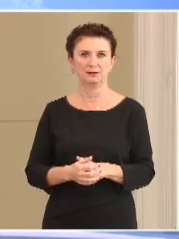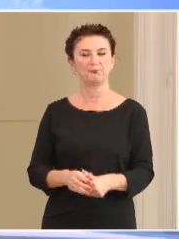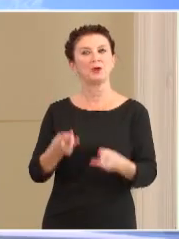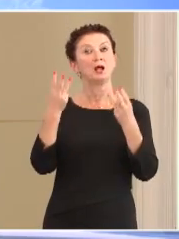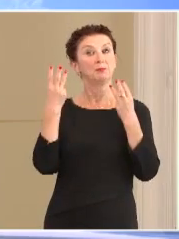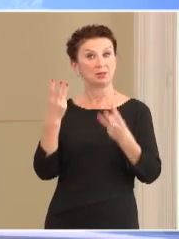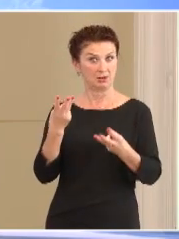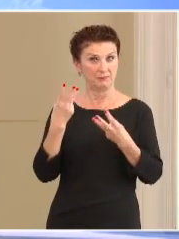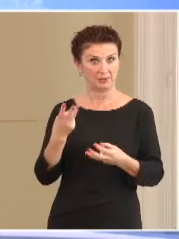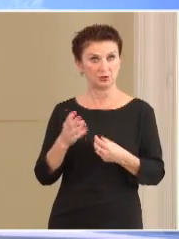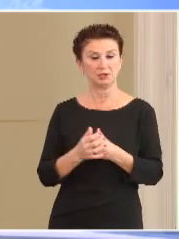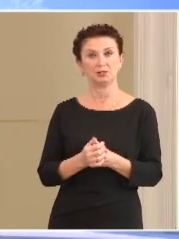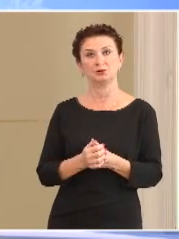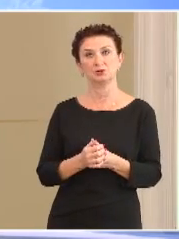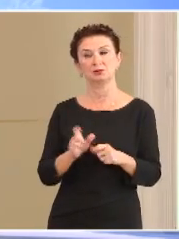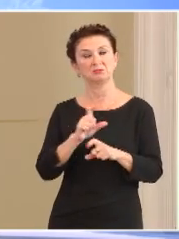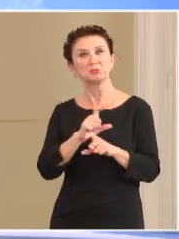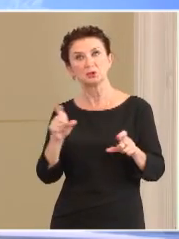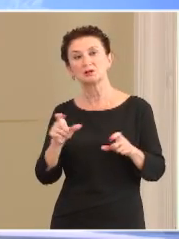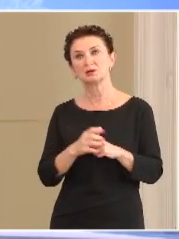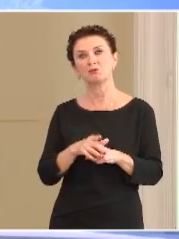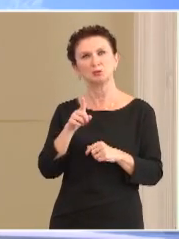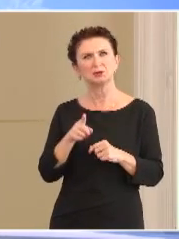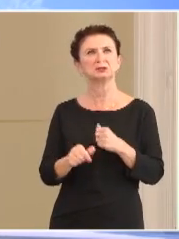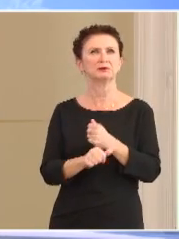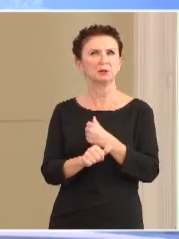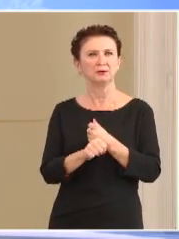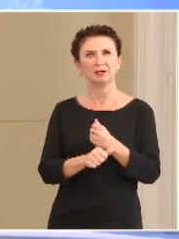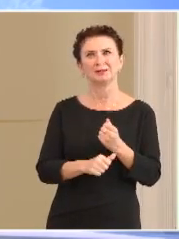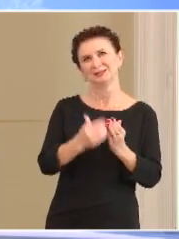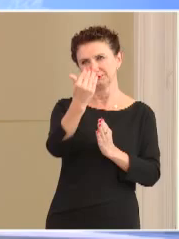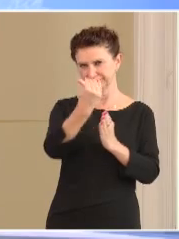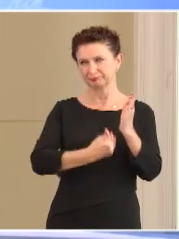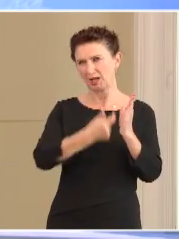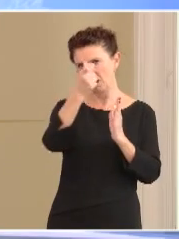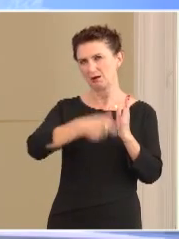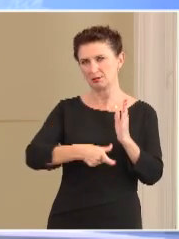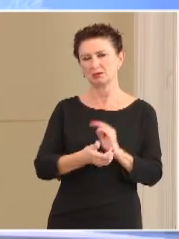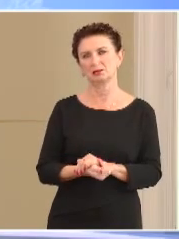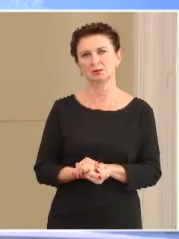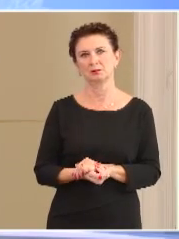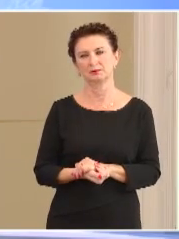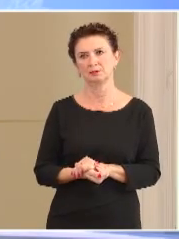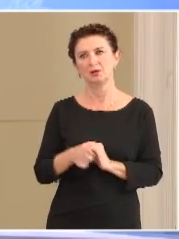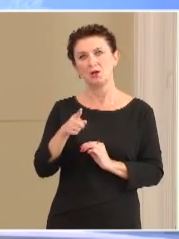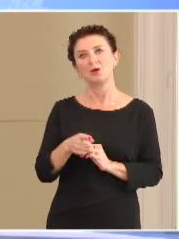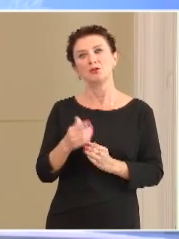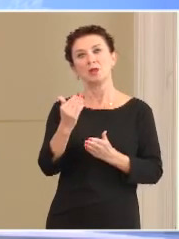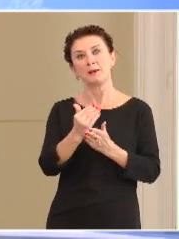priorytety pod względem czasowym bezpośrednio wynikają z harmonogramu. Ten program, tak jak powiedziałem,